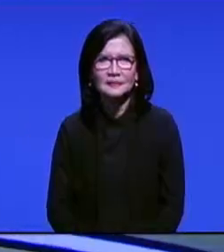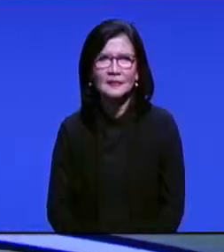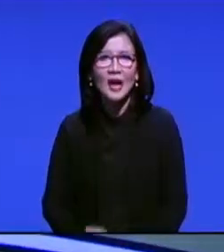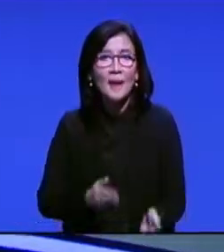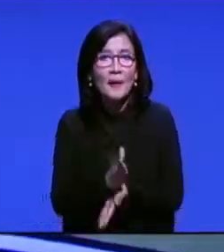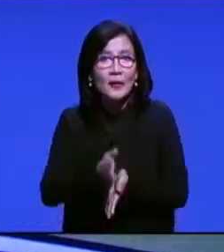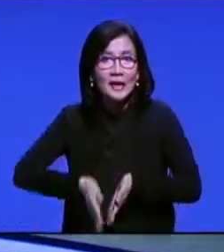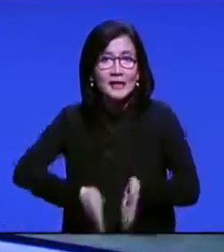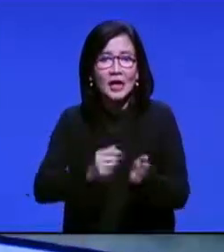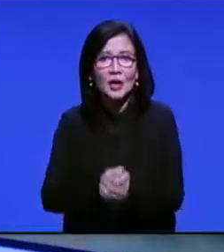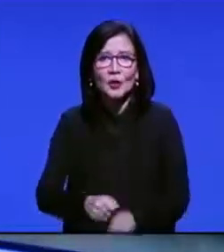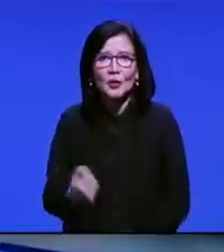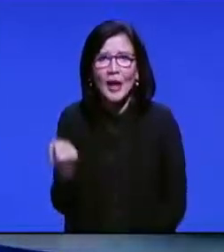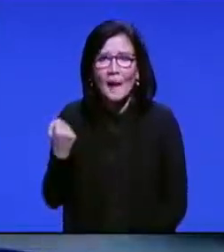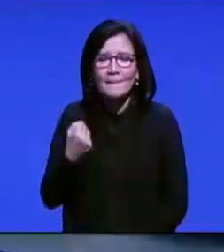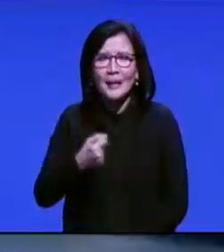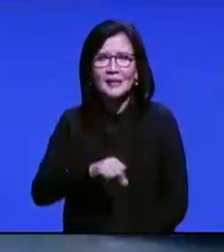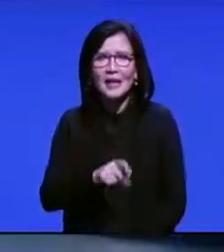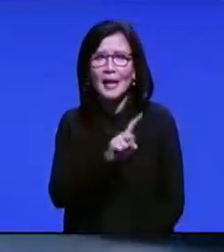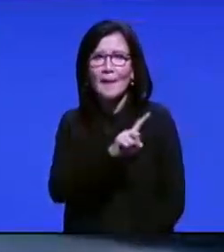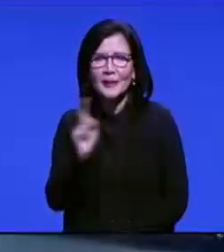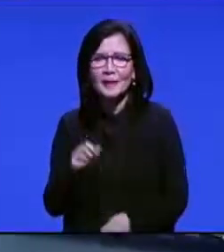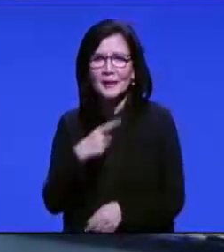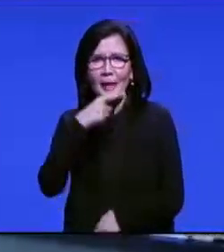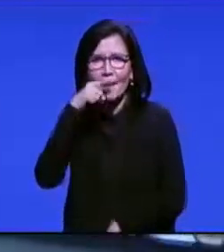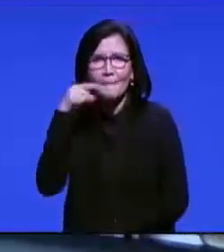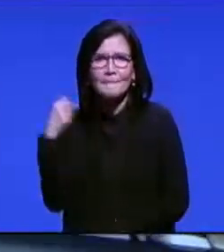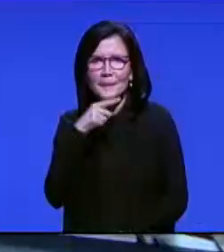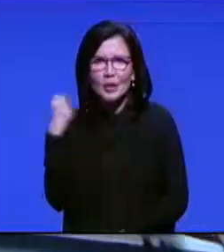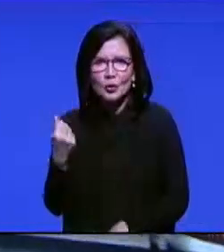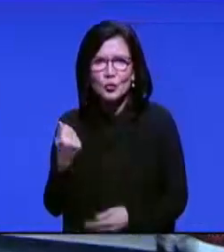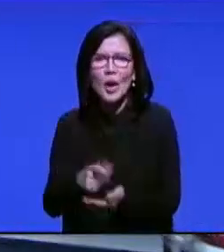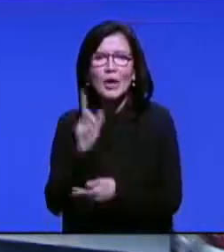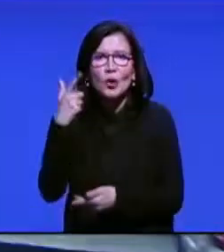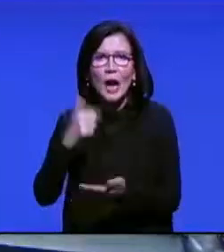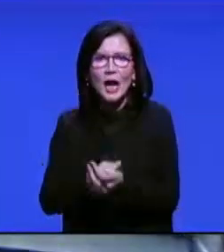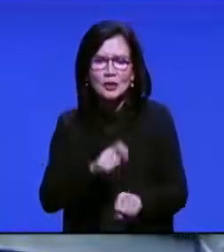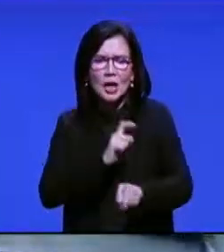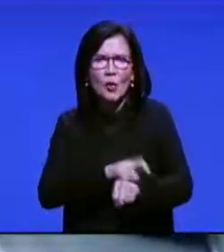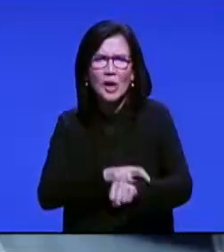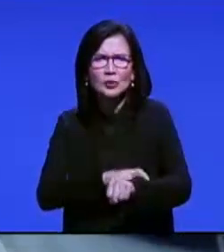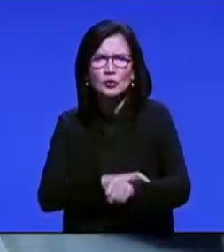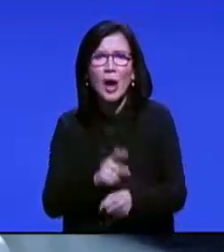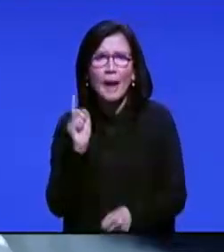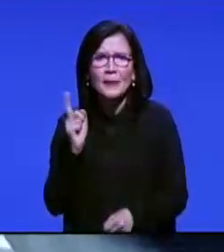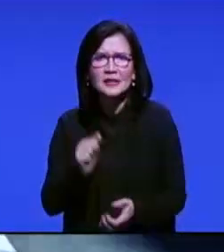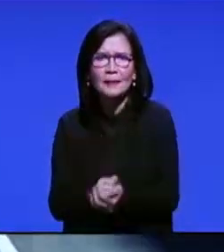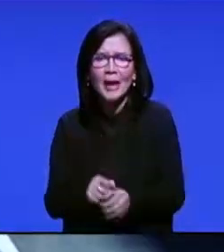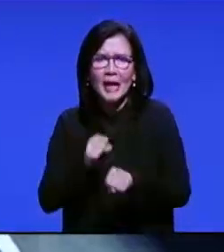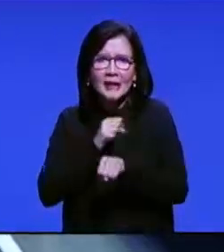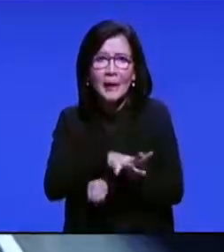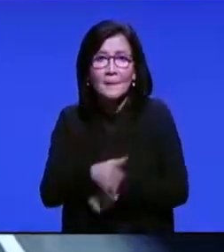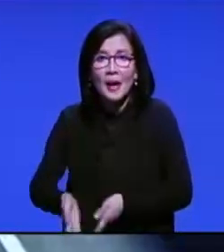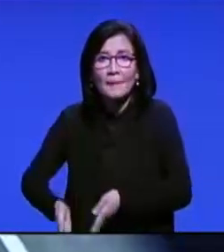Melewati jalur Pasar Minggu ke arah Depok dan sebaliknya, pengemudi terpaksa harus menyediakan lebih banyak waktu tersita akibat dampak